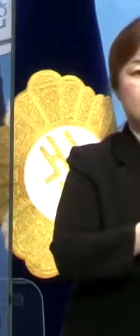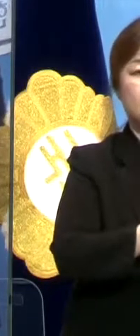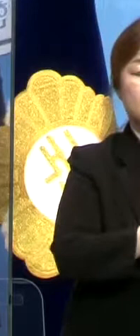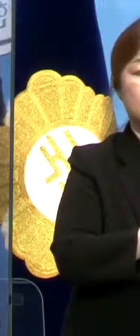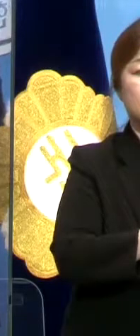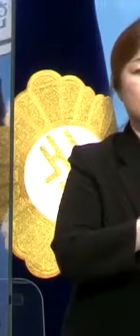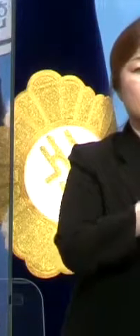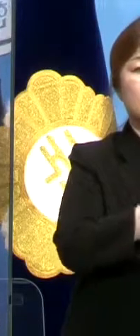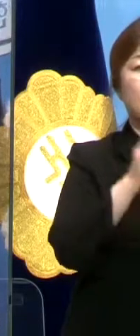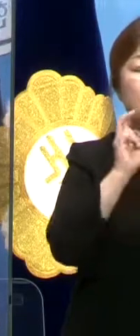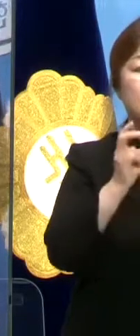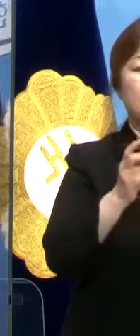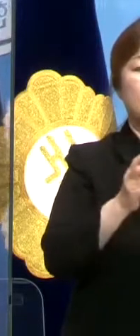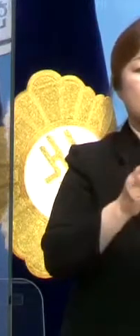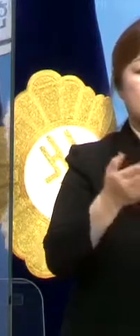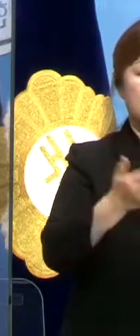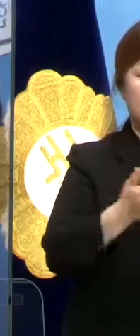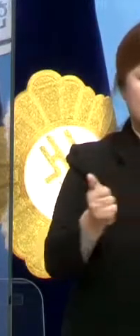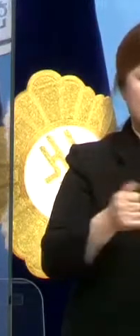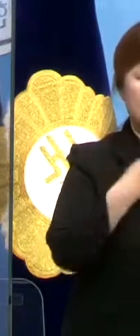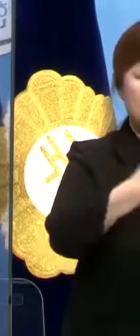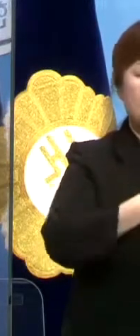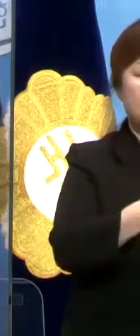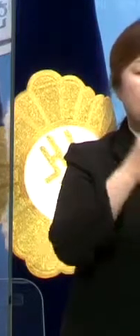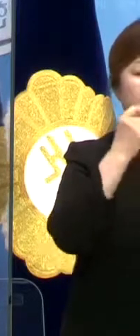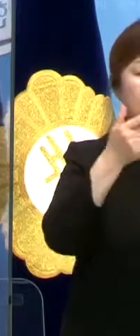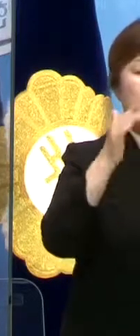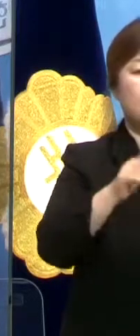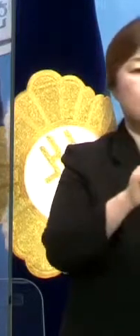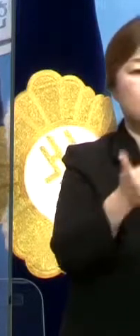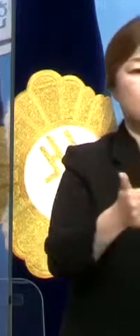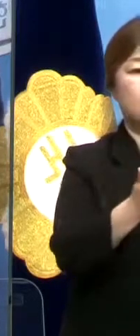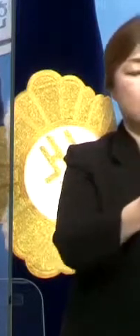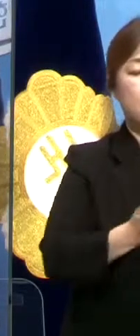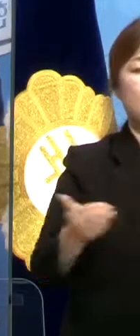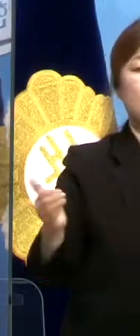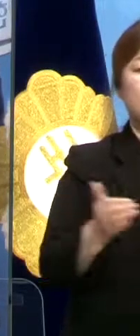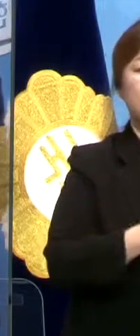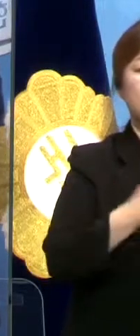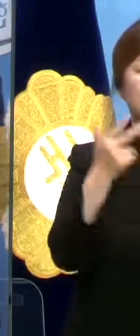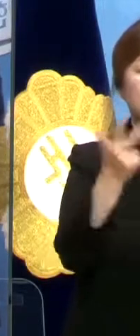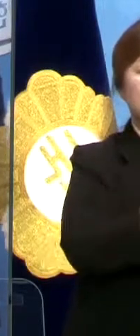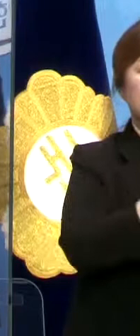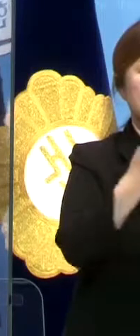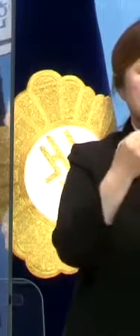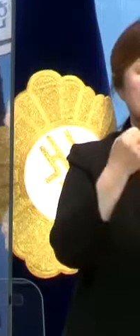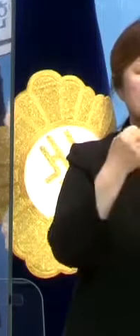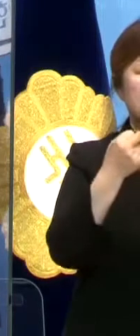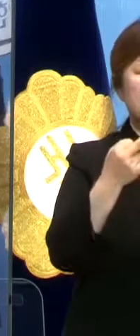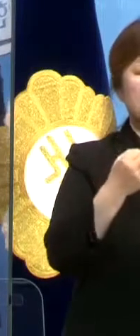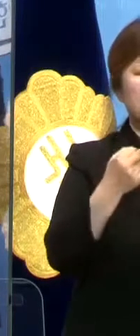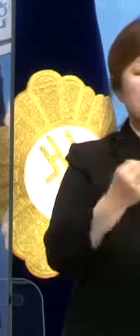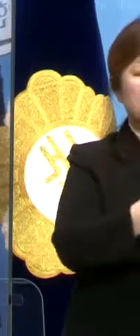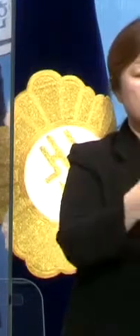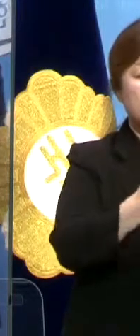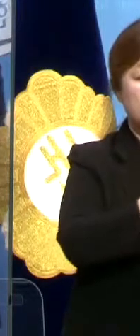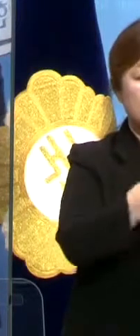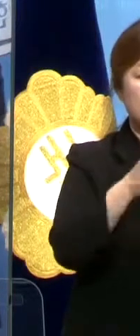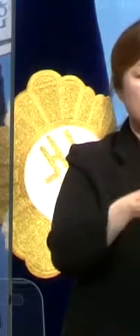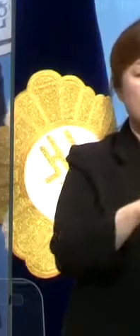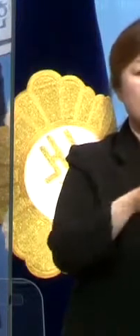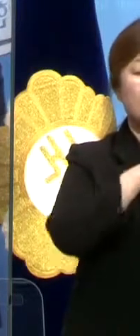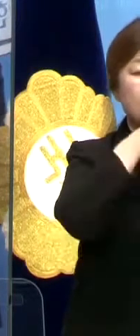자기 회사의 직원이 1년 6개월 동안 죽기 전 주 12주 동안 평균 50 4점 길 6시간 행위를 했다고